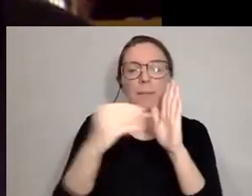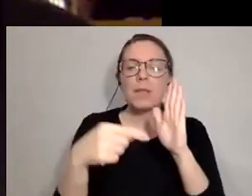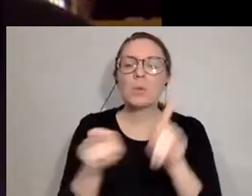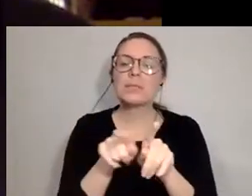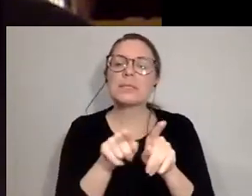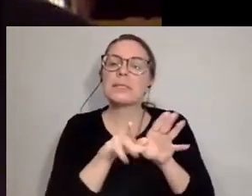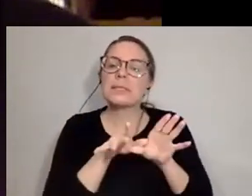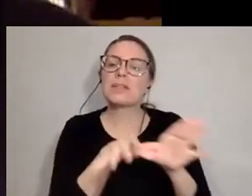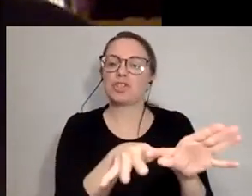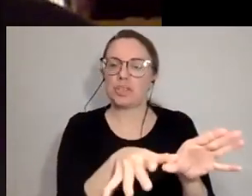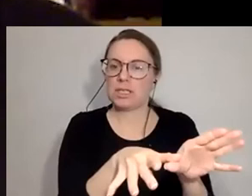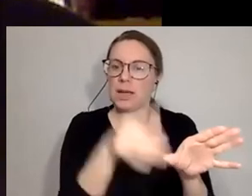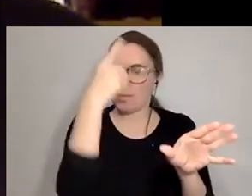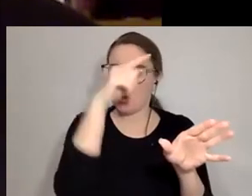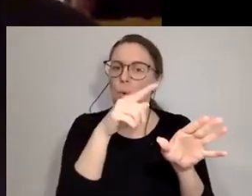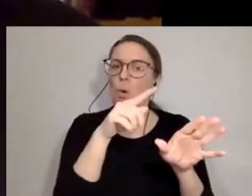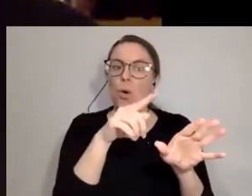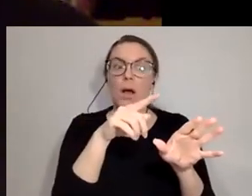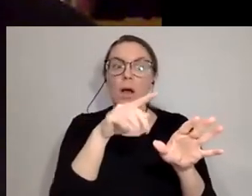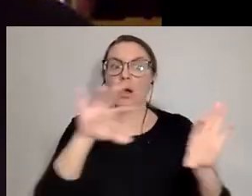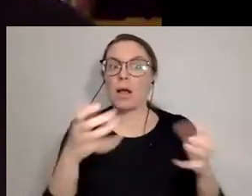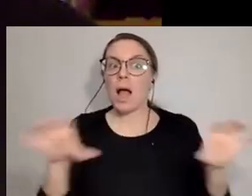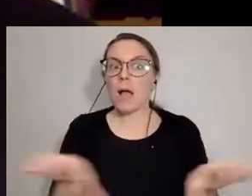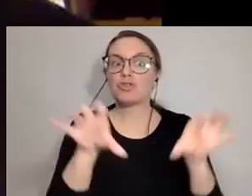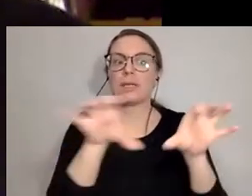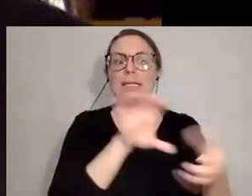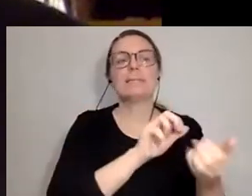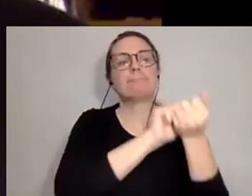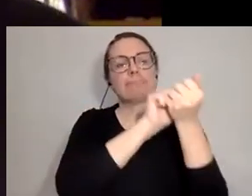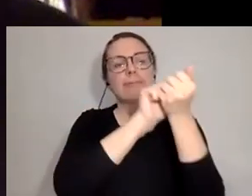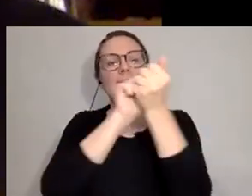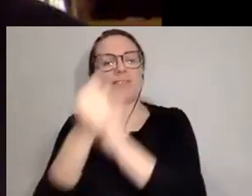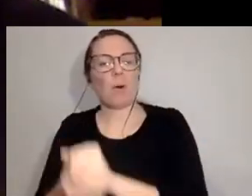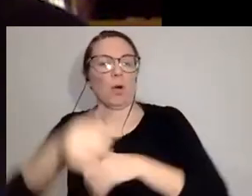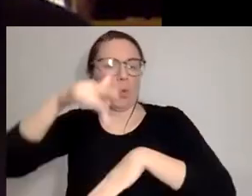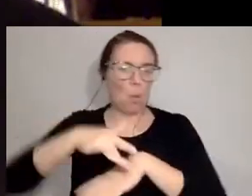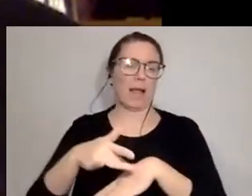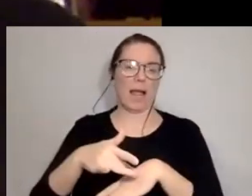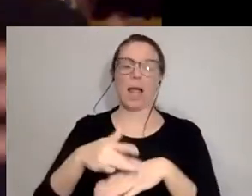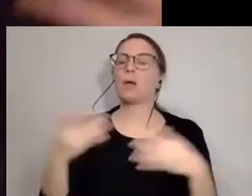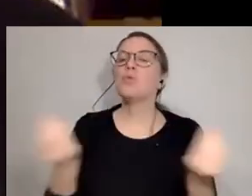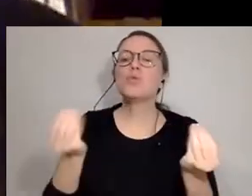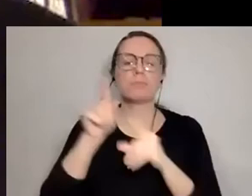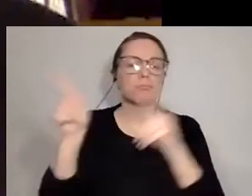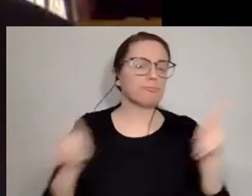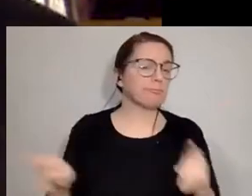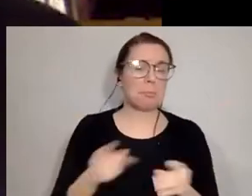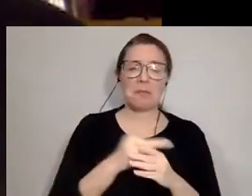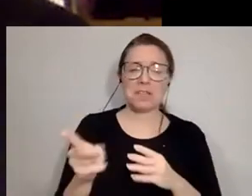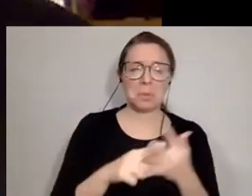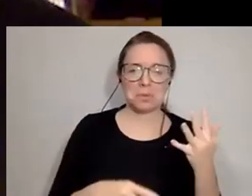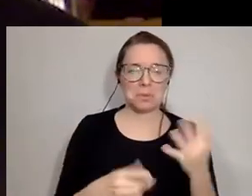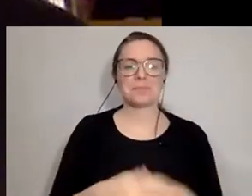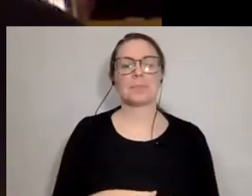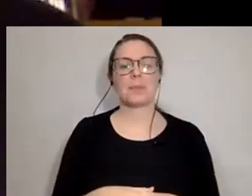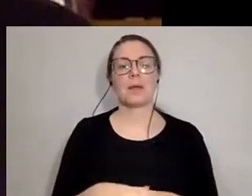de transformer concrètement les manières d'agir dans différents domaines professionnels. Donc, on travaille sur la transformation des